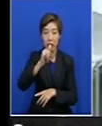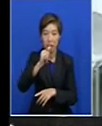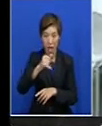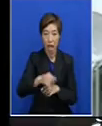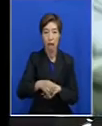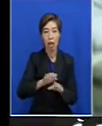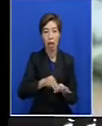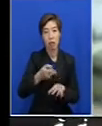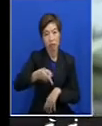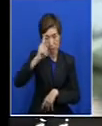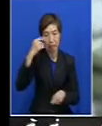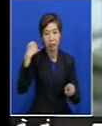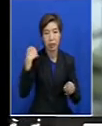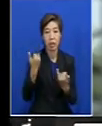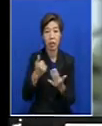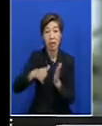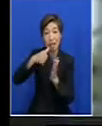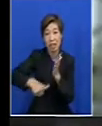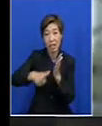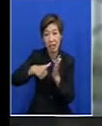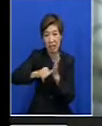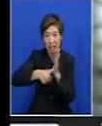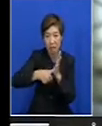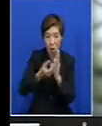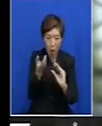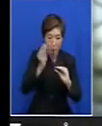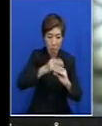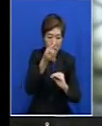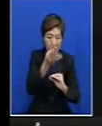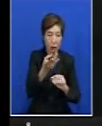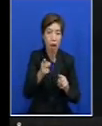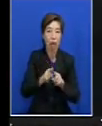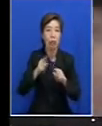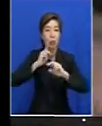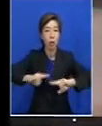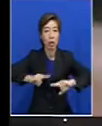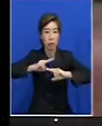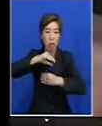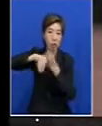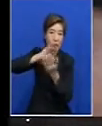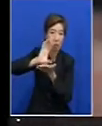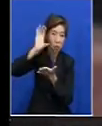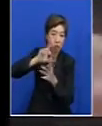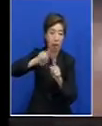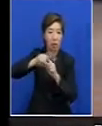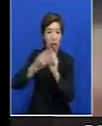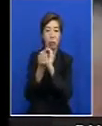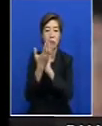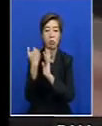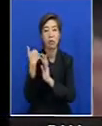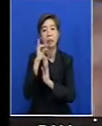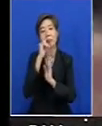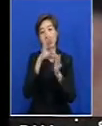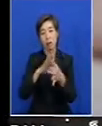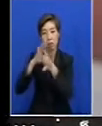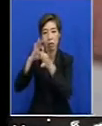ลงไปอีกขณะที่ภาระหนี้สินที่สูงขึ้นได้บั่นทอนการลงทุนในภาคธุรกิจสถานการณ์แบบนี้ล่ะค่ะอาจจะส่งผล